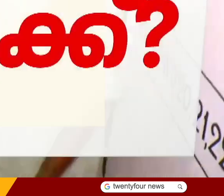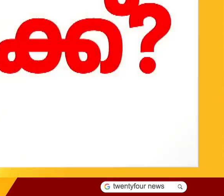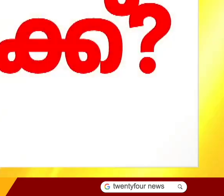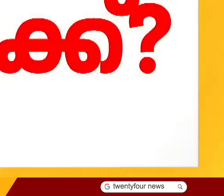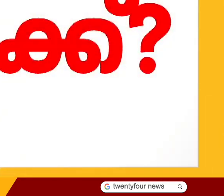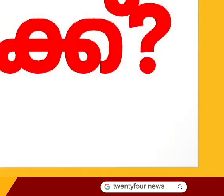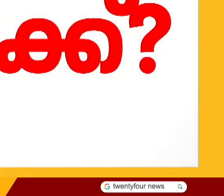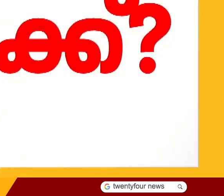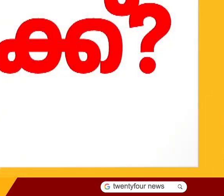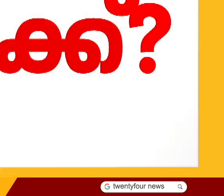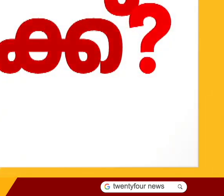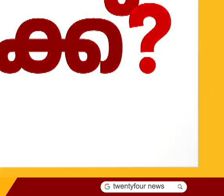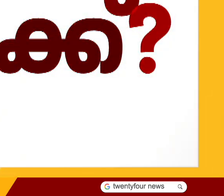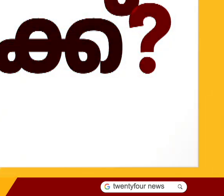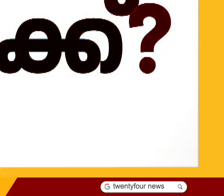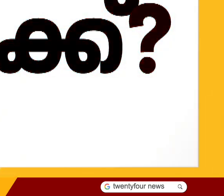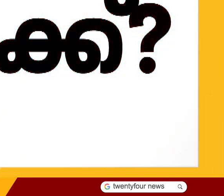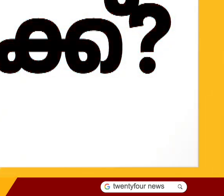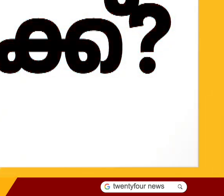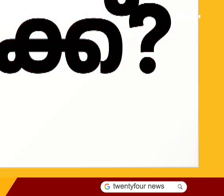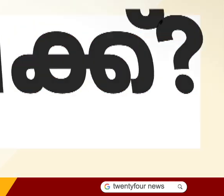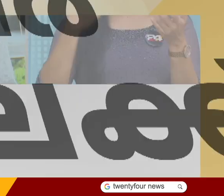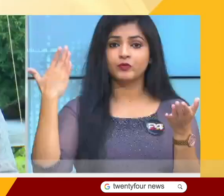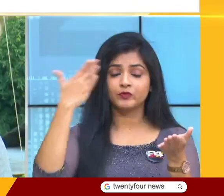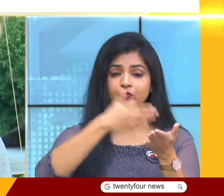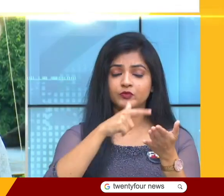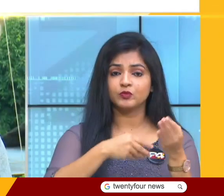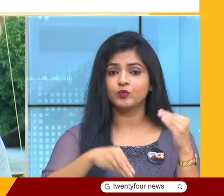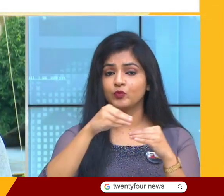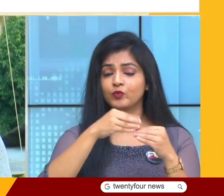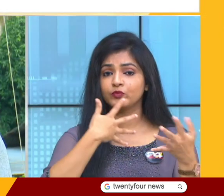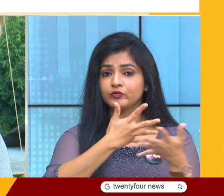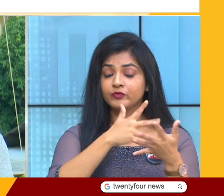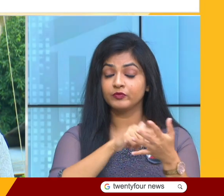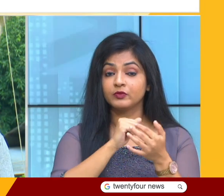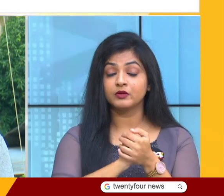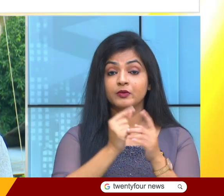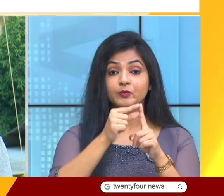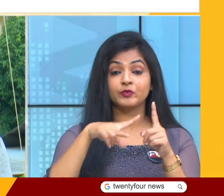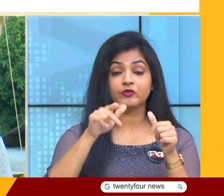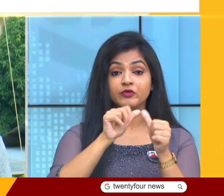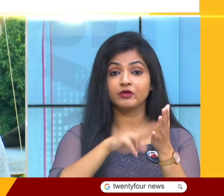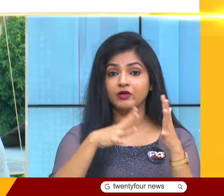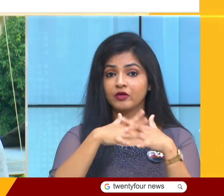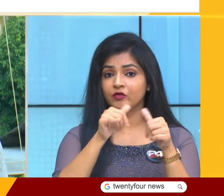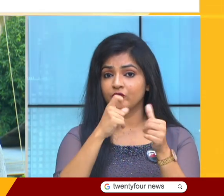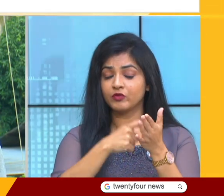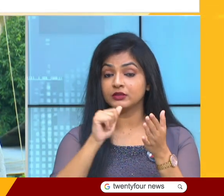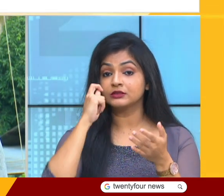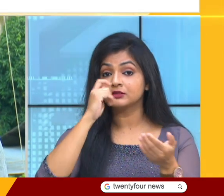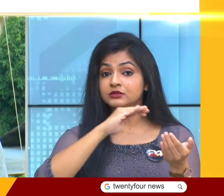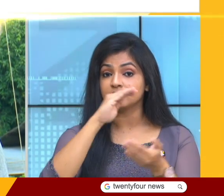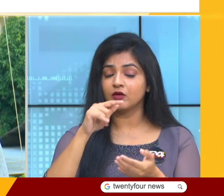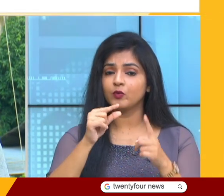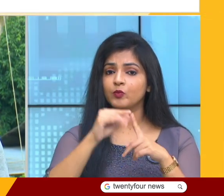കൂടുതൽ കൂടിക്കാഴ്ചകൾ നടത്തുകയും ചെയ്തിരിക്കുന്നു. അങ്ങനെ PV അൻവറിന്റെ മകൻ കൂടി ഈ രാഷ്ട്രീയ കളത്തിലേക്ക് ഇറങ്ങുന്നു എന്നുള്ളതും വളരെ പ്രധാനപ്പെട്ട ഒരു കാര്യം